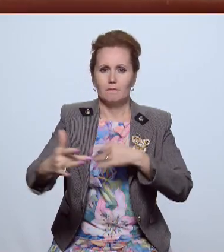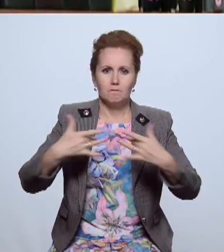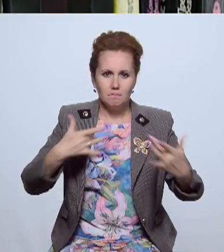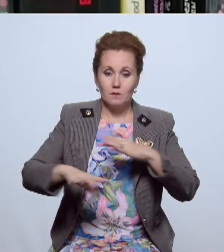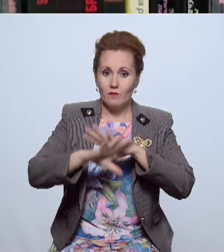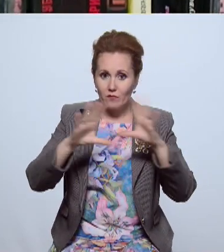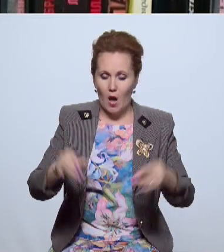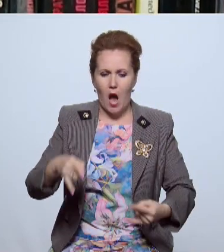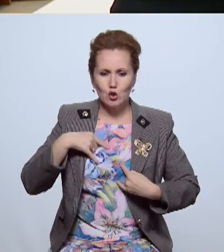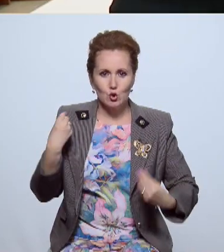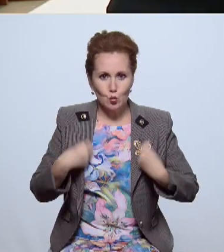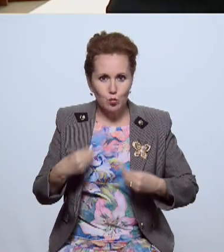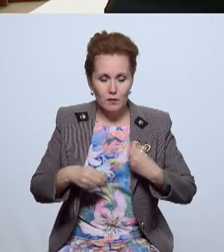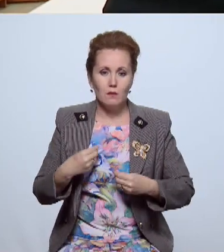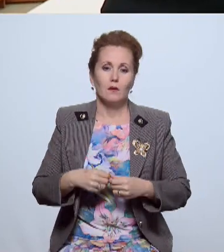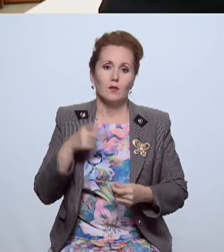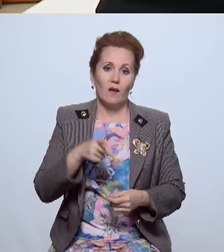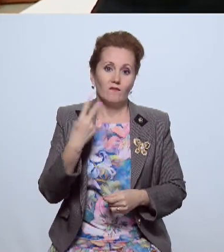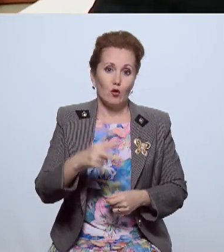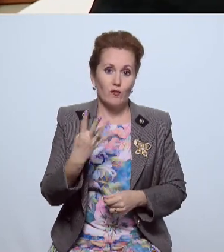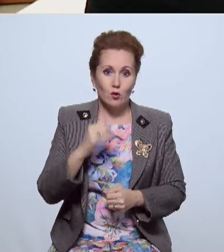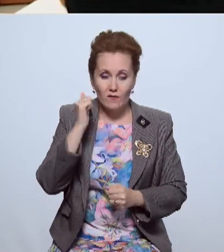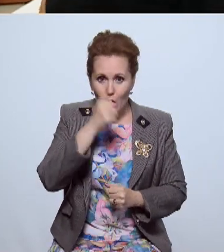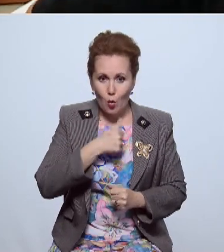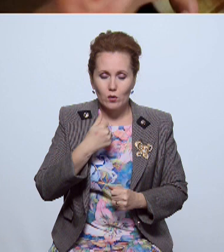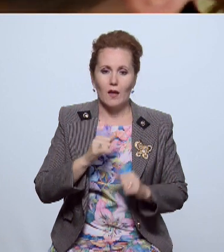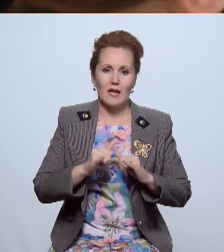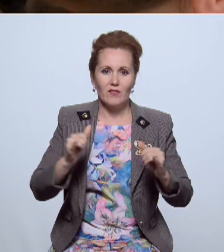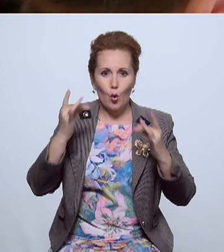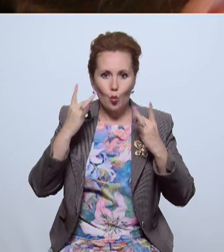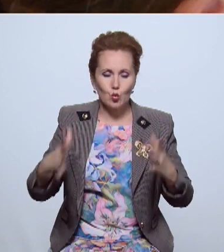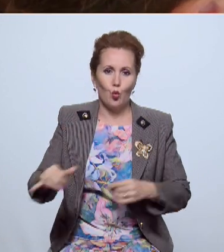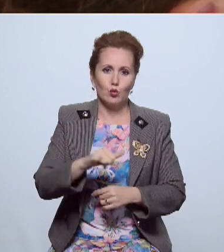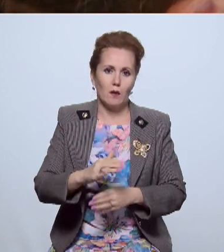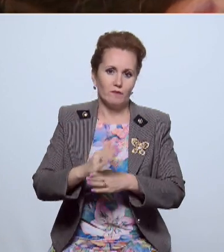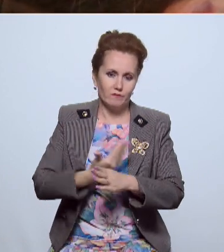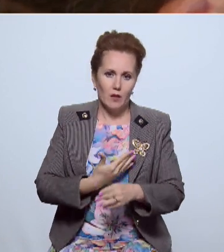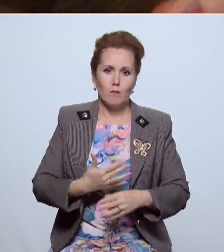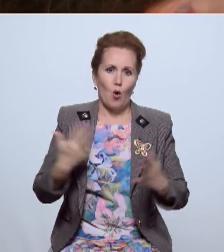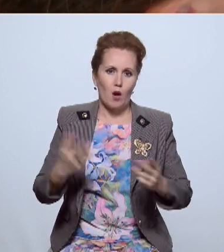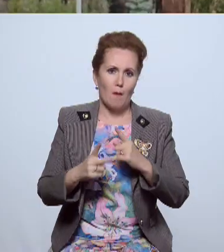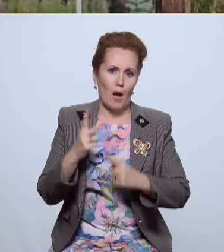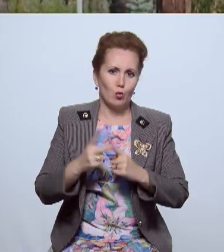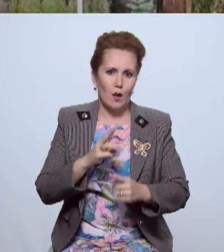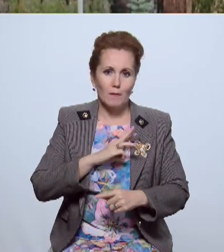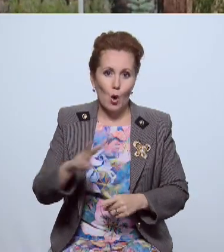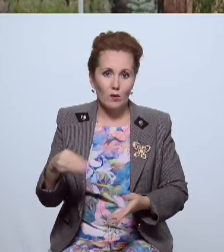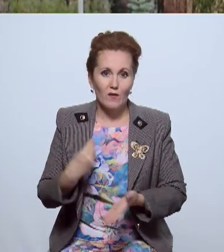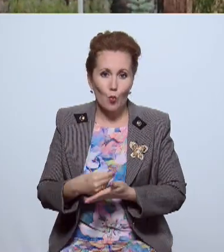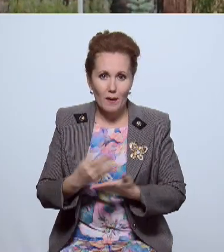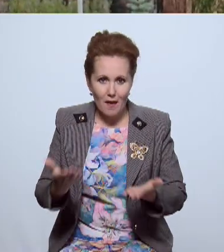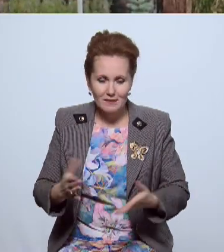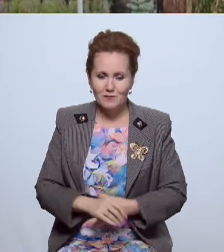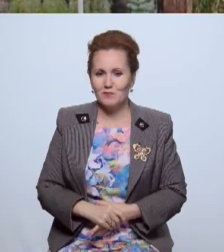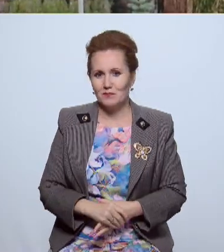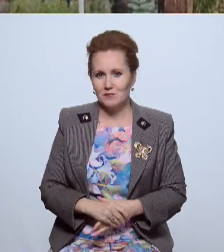До 2024 года на развитие культуры в регионе Удмуртия получит более 1,5 миллиона рублей. Елена Обуховская,